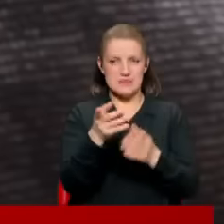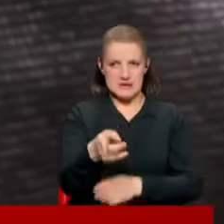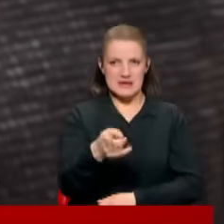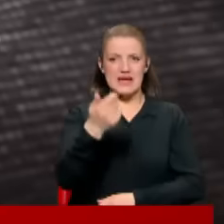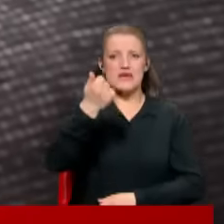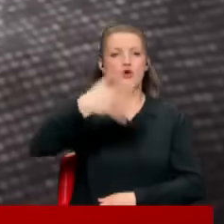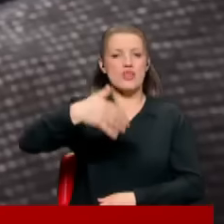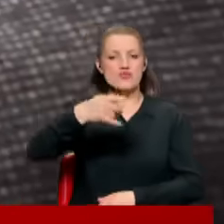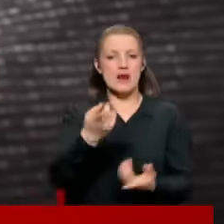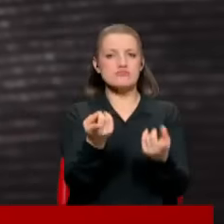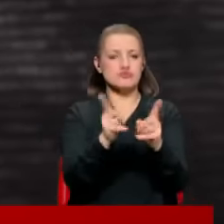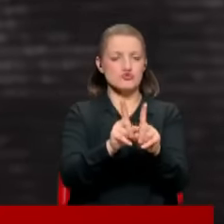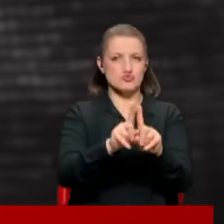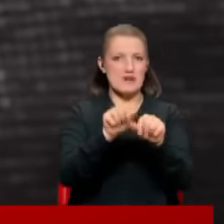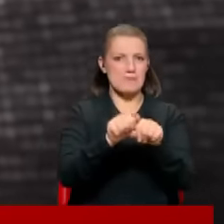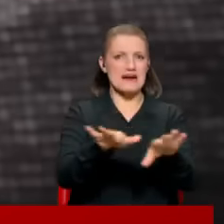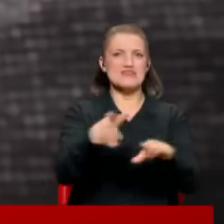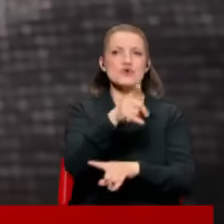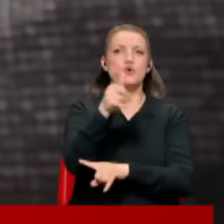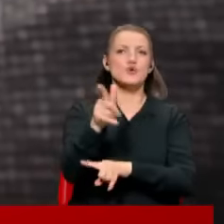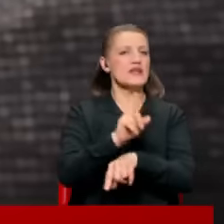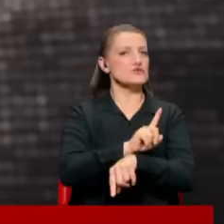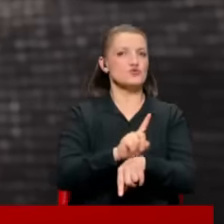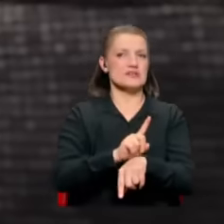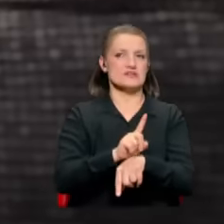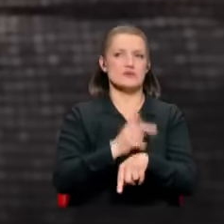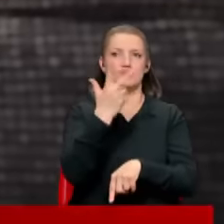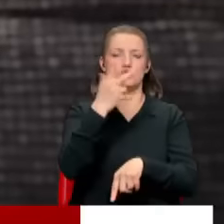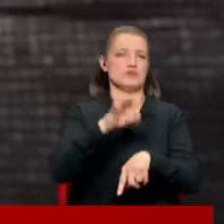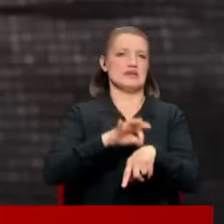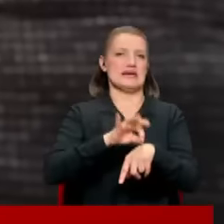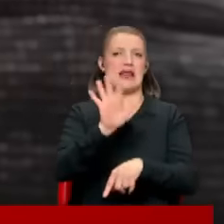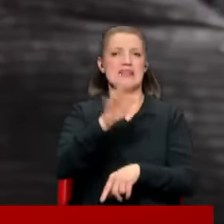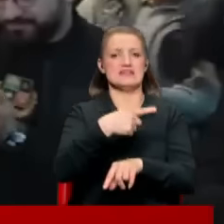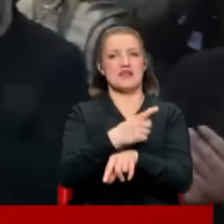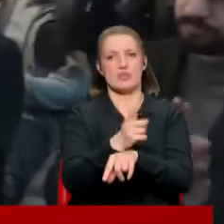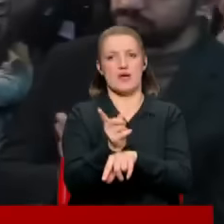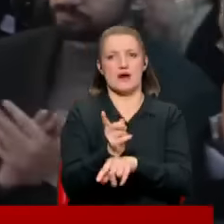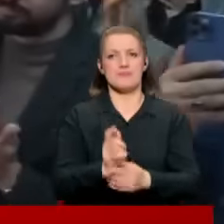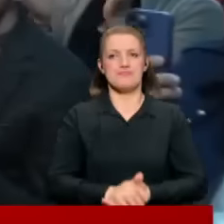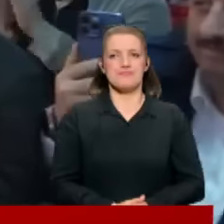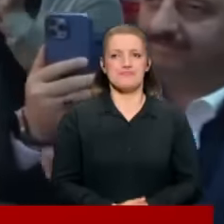tersane yöneticileriyle buluşmasından paylaştığı görüntünün süresi ise 3 dakika 50 saniyeydi.